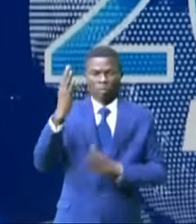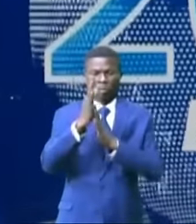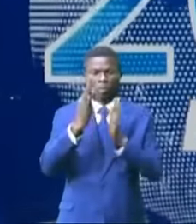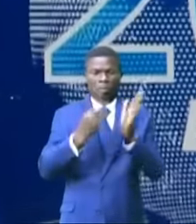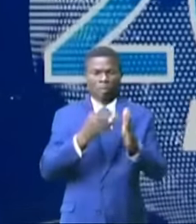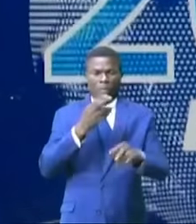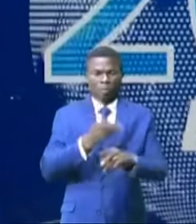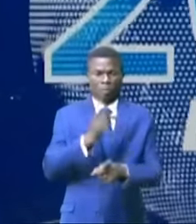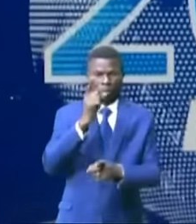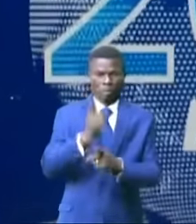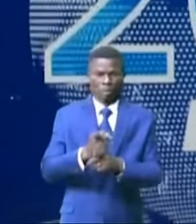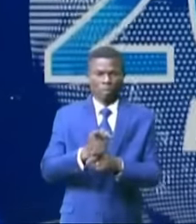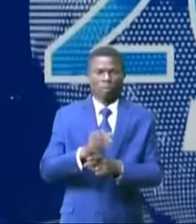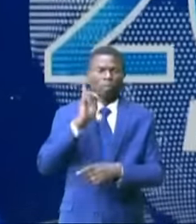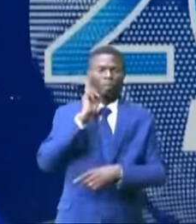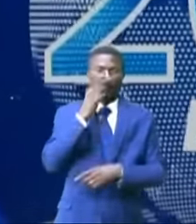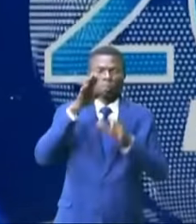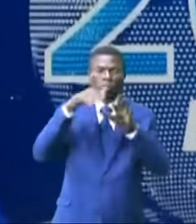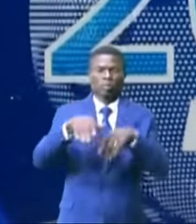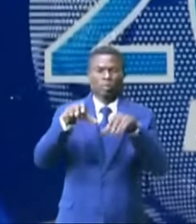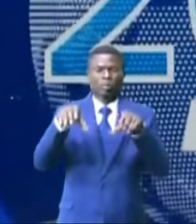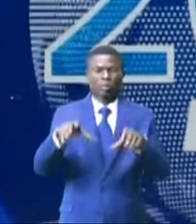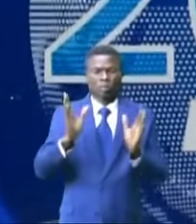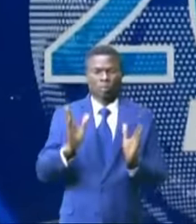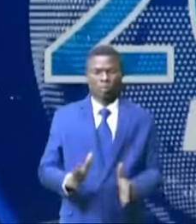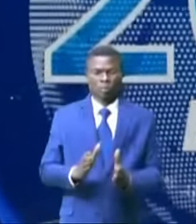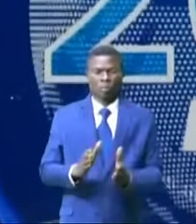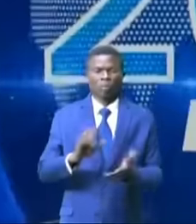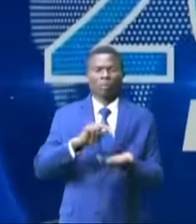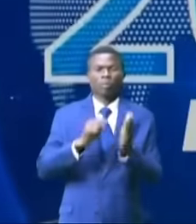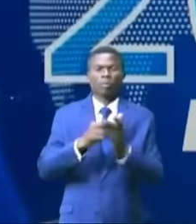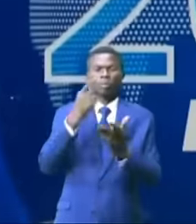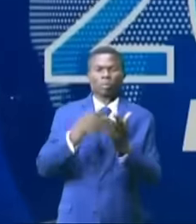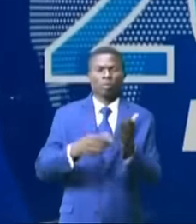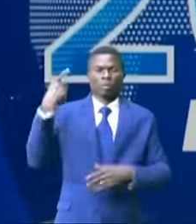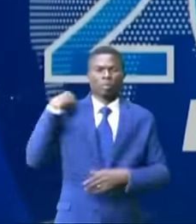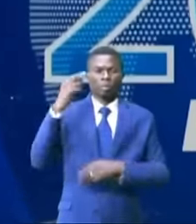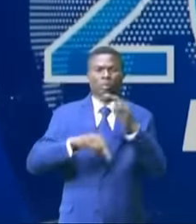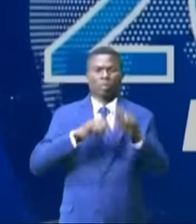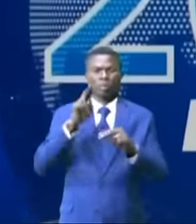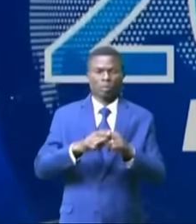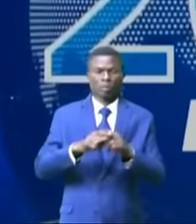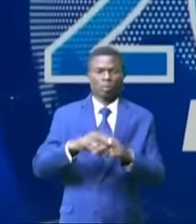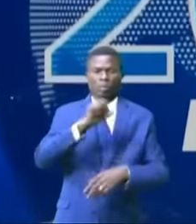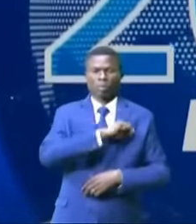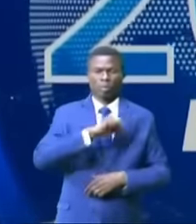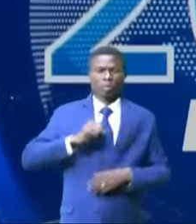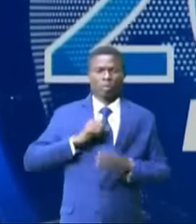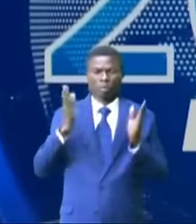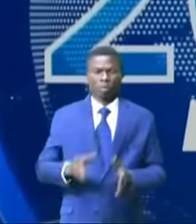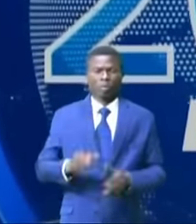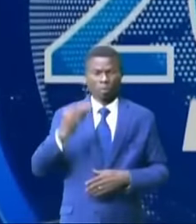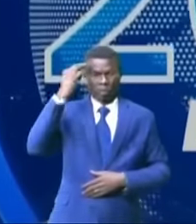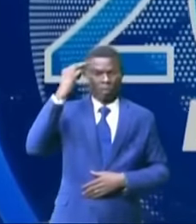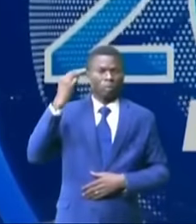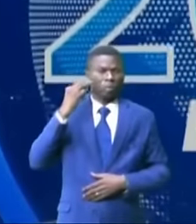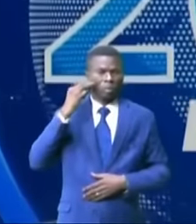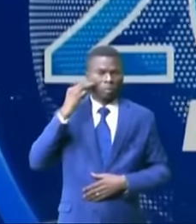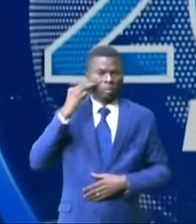18h précise au Fleuve Congo Hôtel. Il s'agit de députés nationaux, sénateurs,